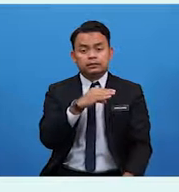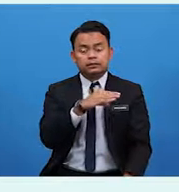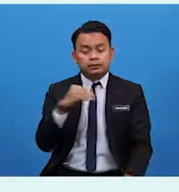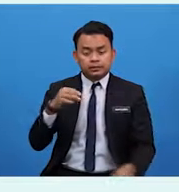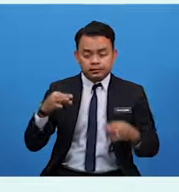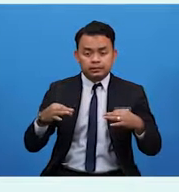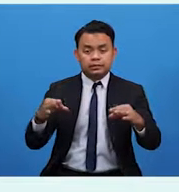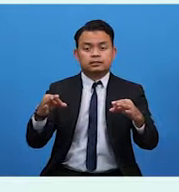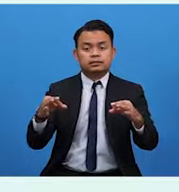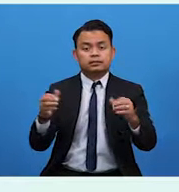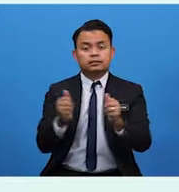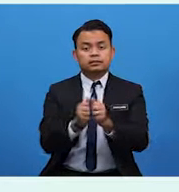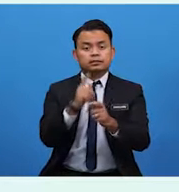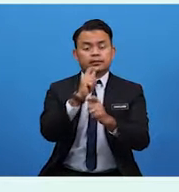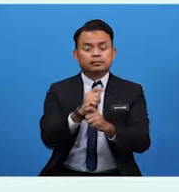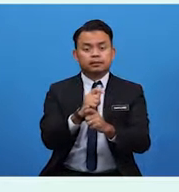ialah sumber.